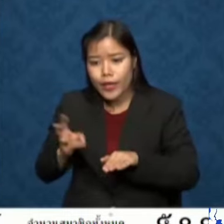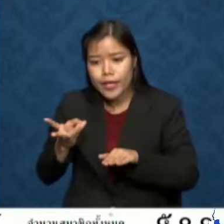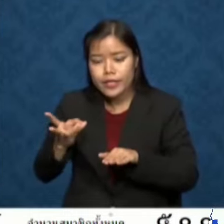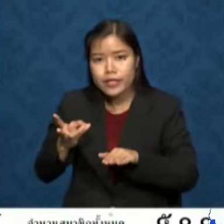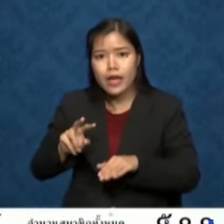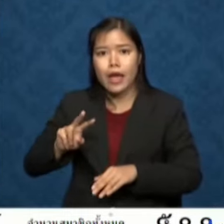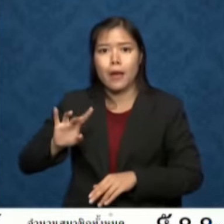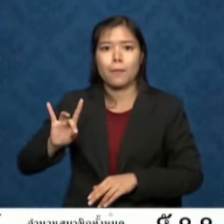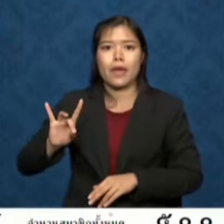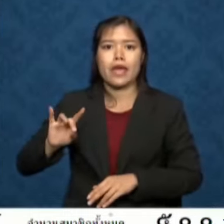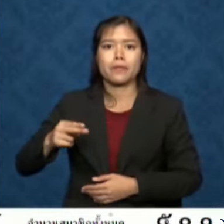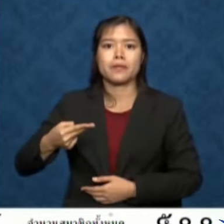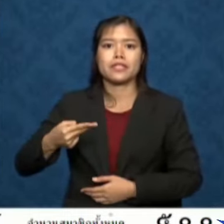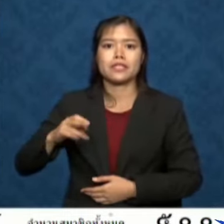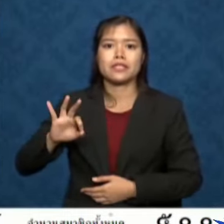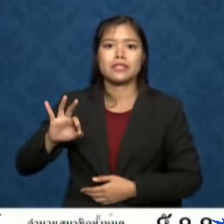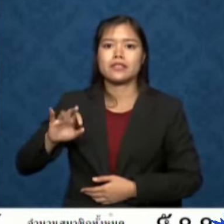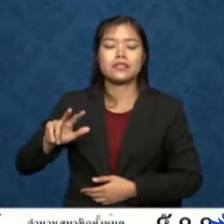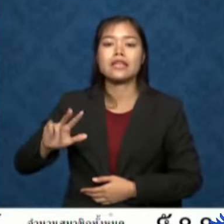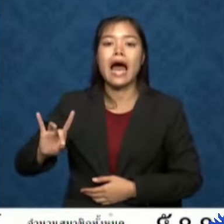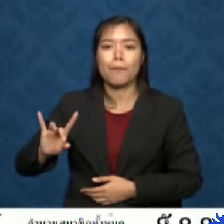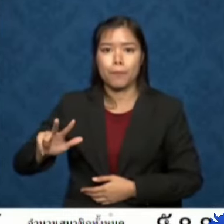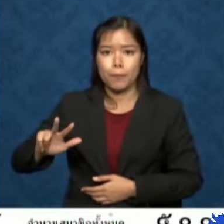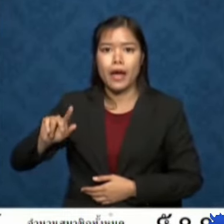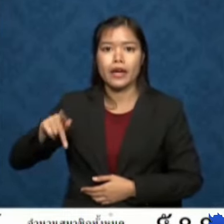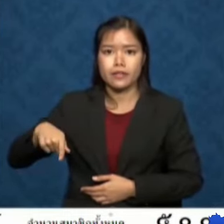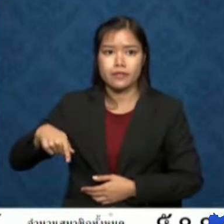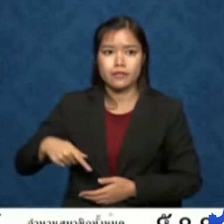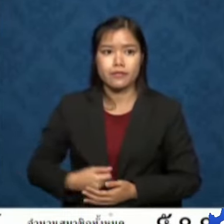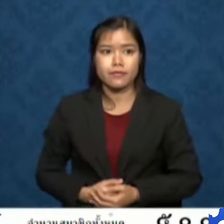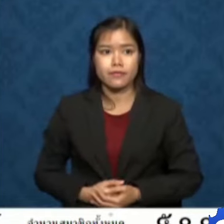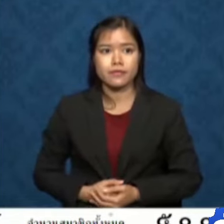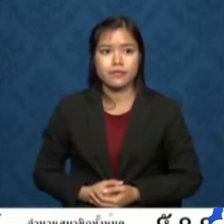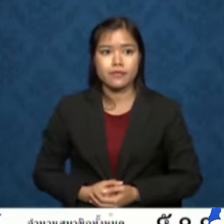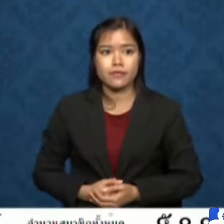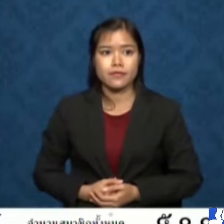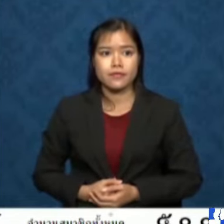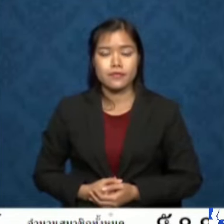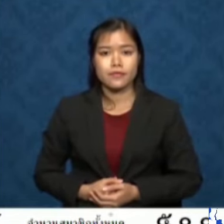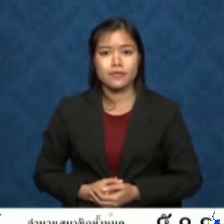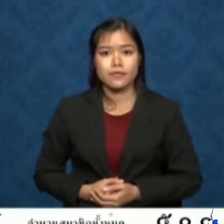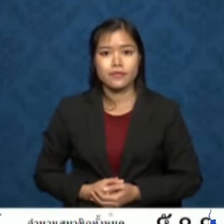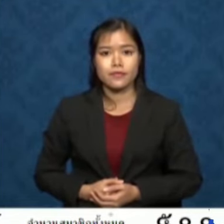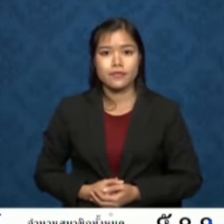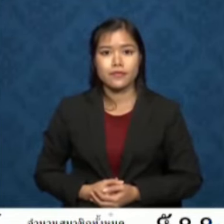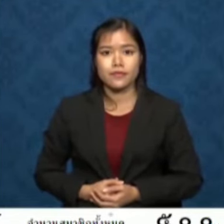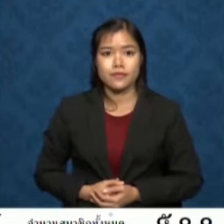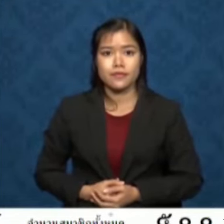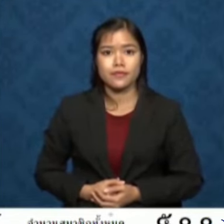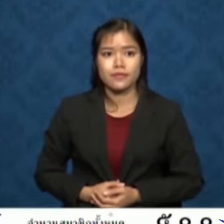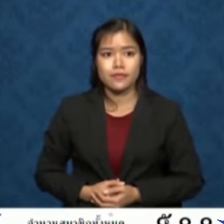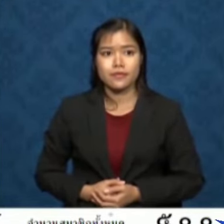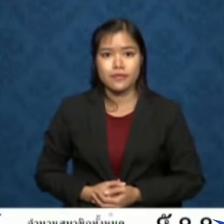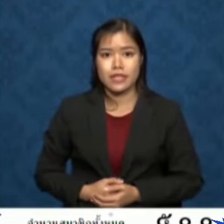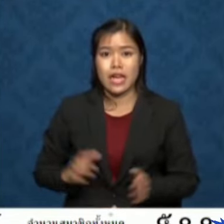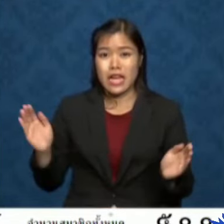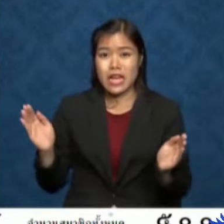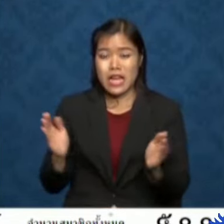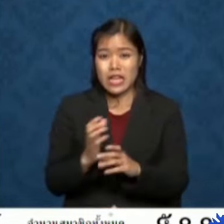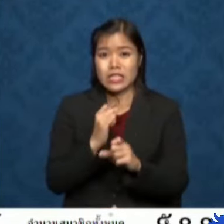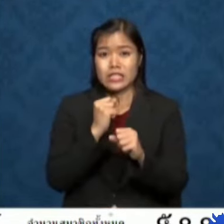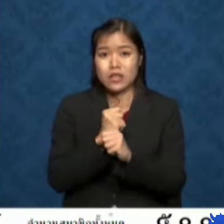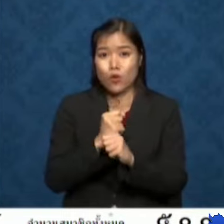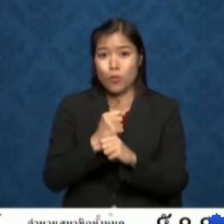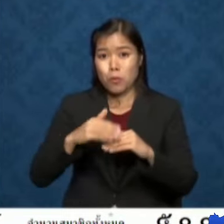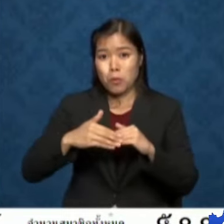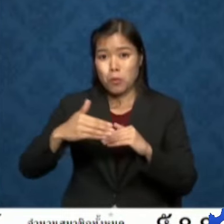83000อ่าจากปี 669 13,000ปี 67813,000ท่านประธานครับสรุปแล้ว 11ปีครับลด